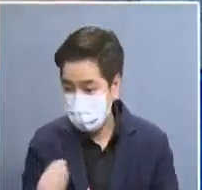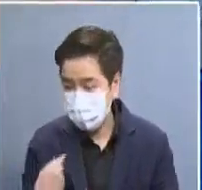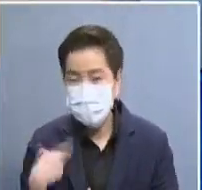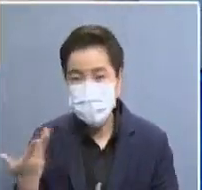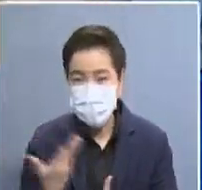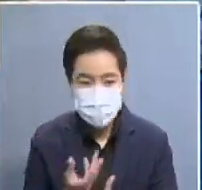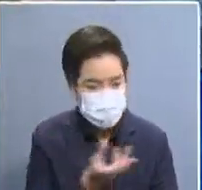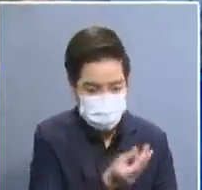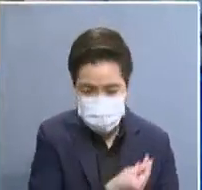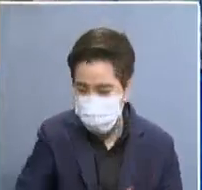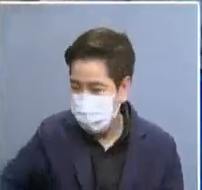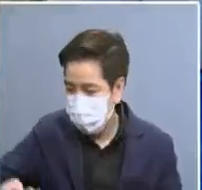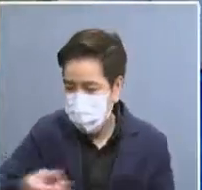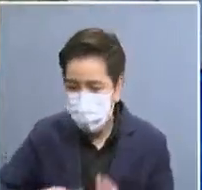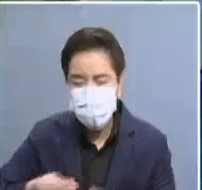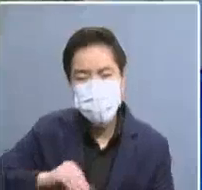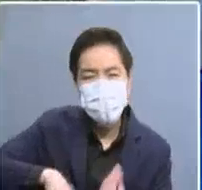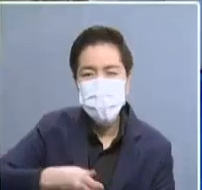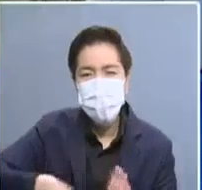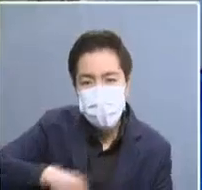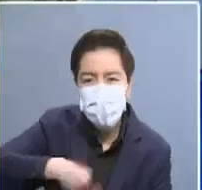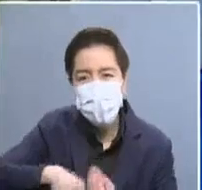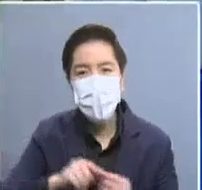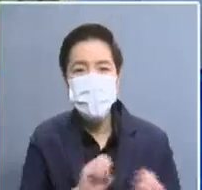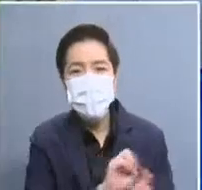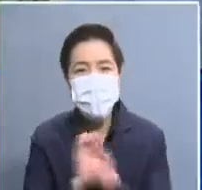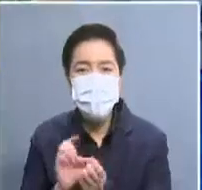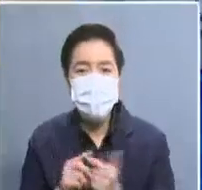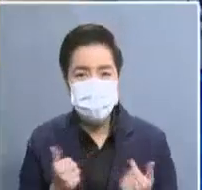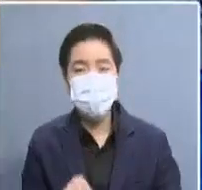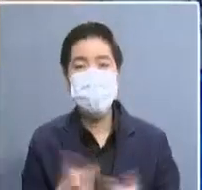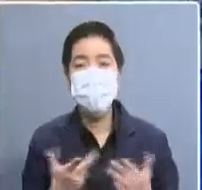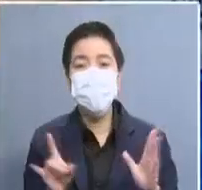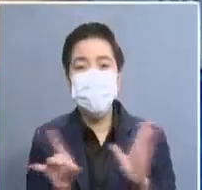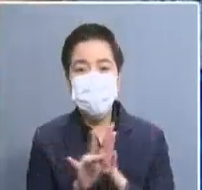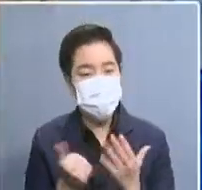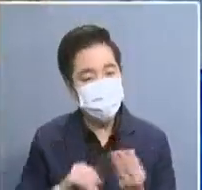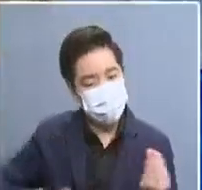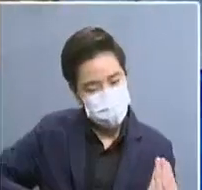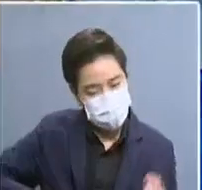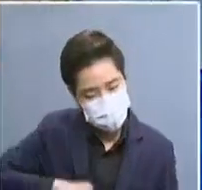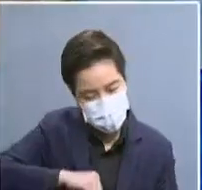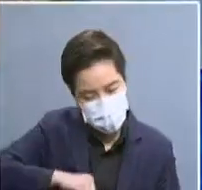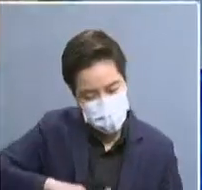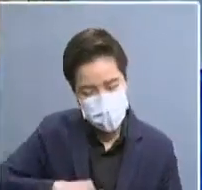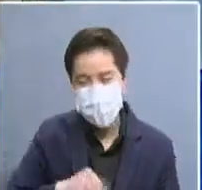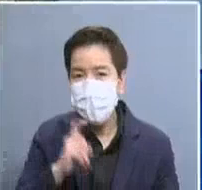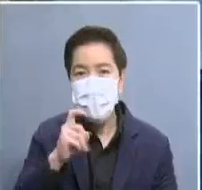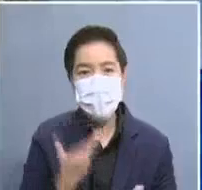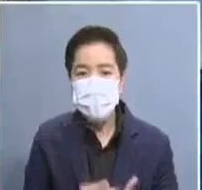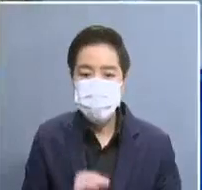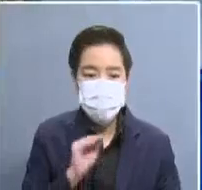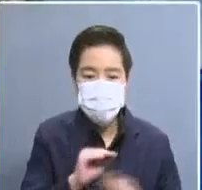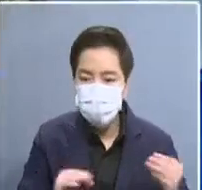อื่นไปคืนกับผู้เสียหายคนก่อนคือพันนะวนกันไปนะฮะแล้วท้ายที่สุดหมุนเงินไม่ทันคุณผู้ชมคะก็ไม่สามารถเอาเงินไป